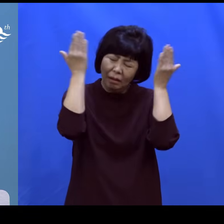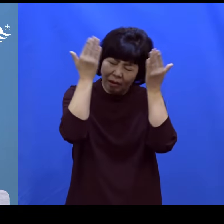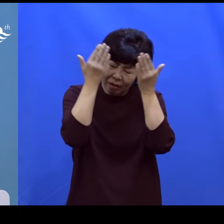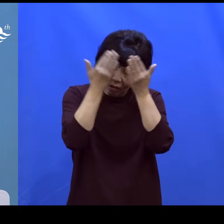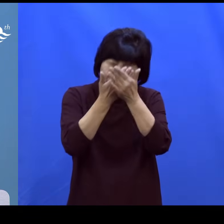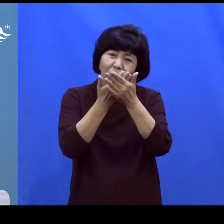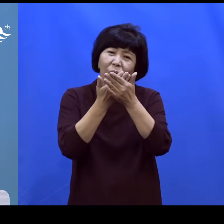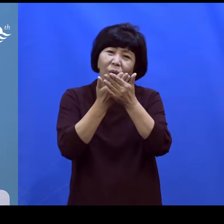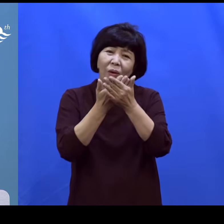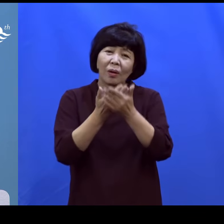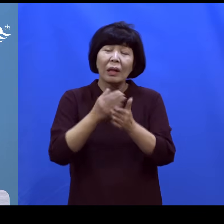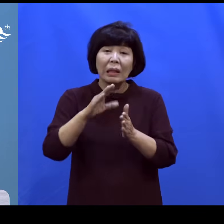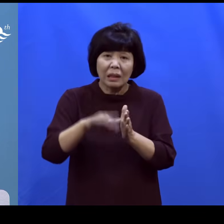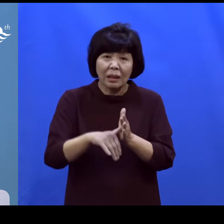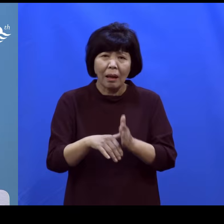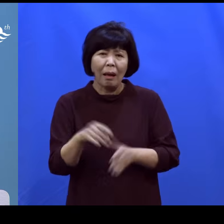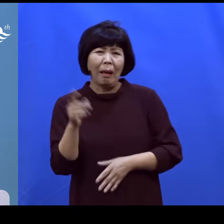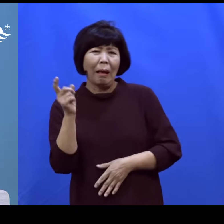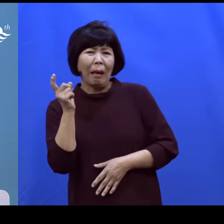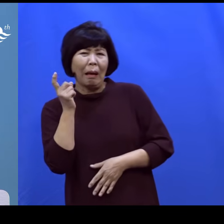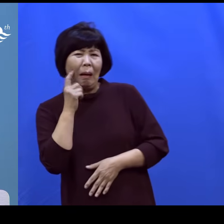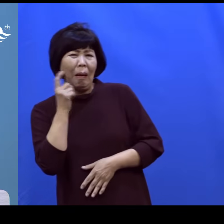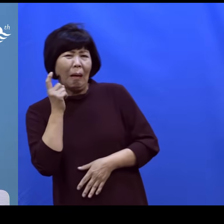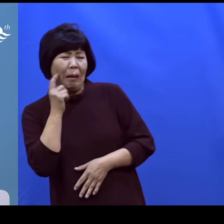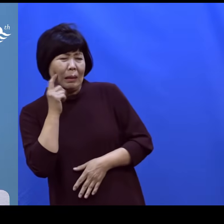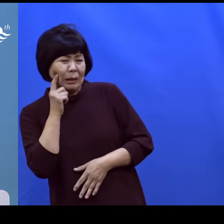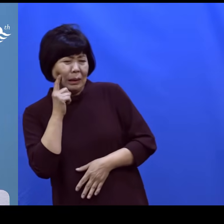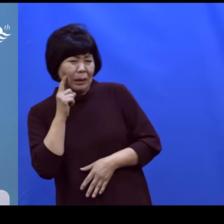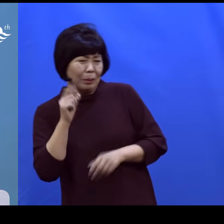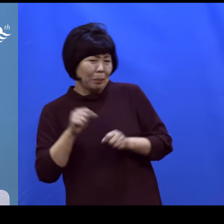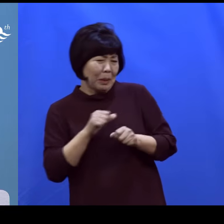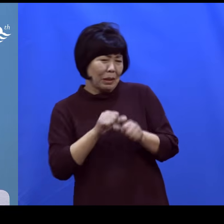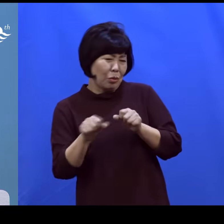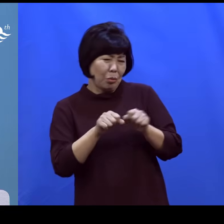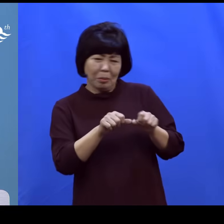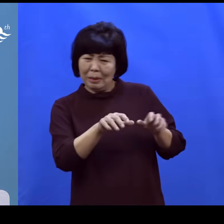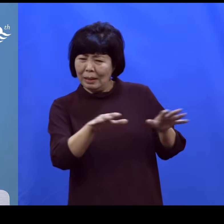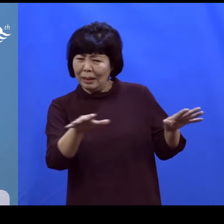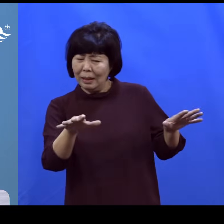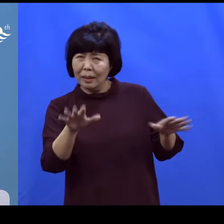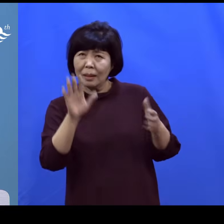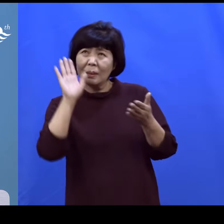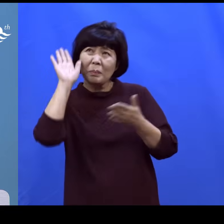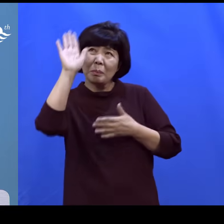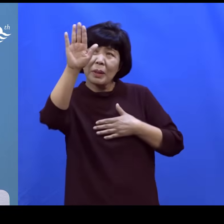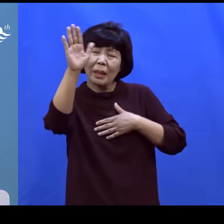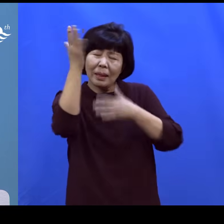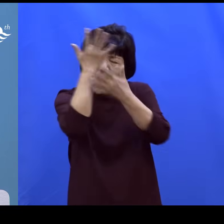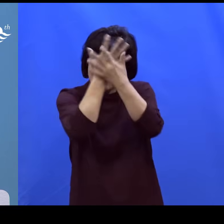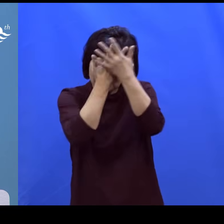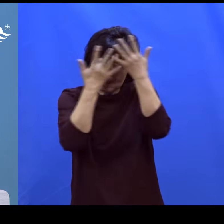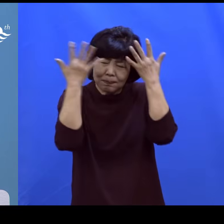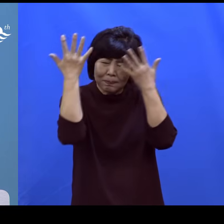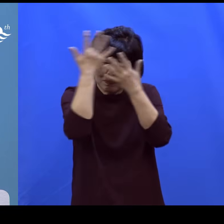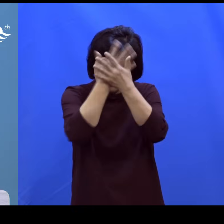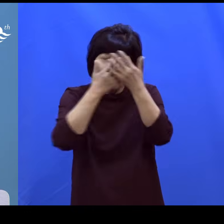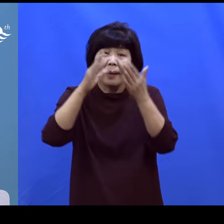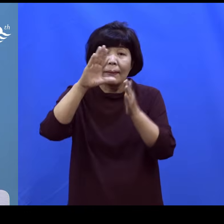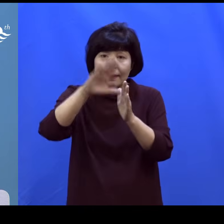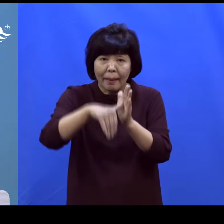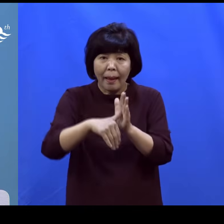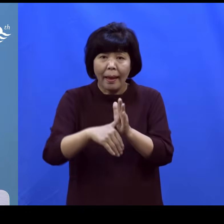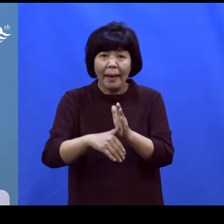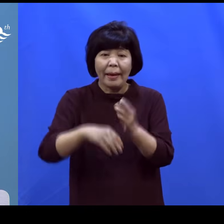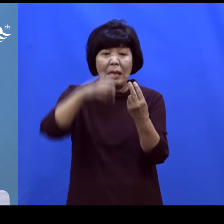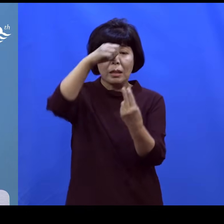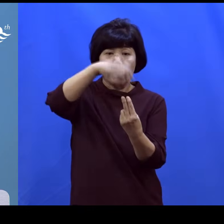그런 때에 루머들이 막 떠돌아다니고 사람들은 백성들은 불안해하고 미래가 보이지 않는 바로 그때에 세례 요한이 등장을